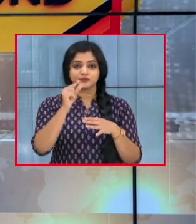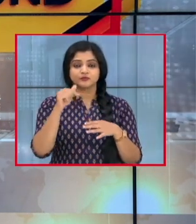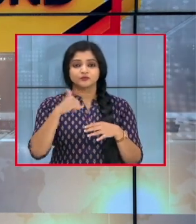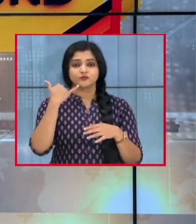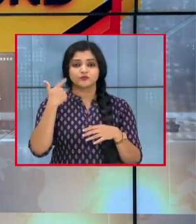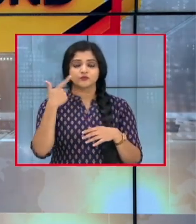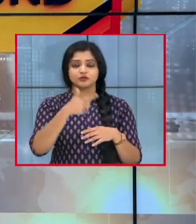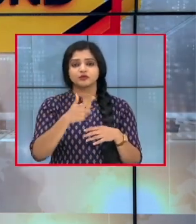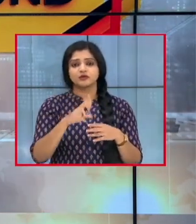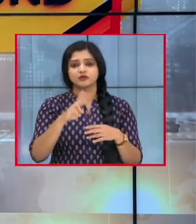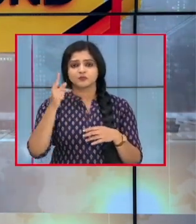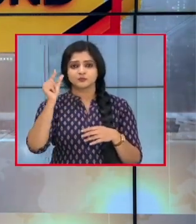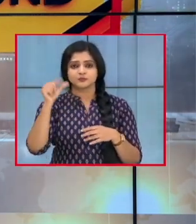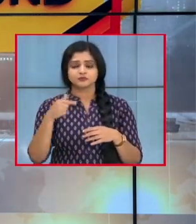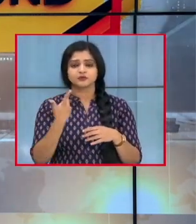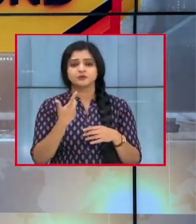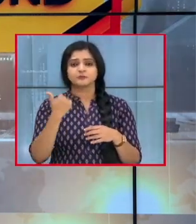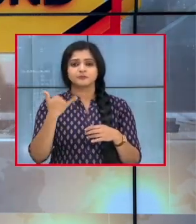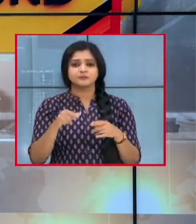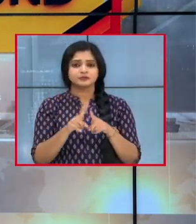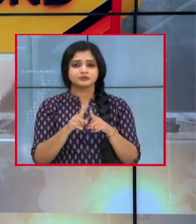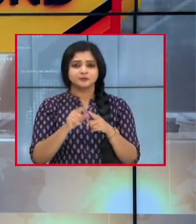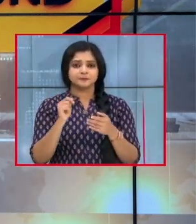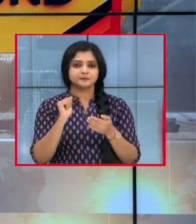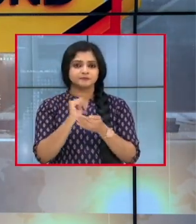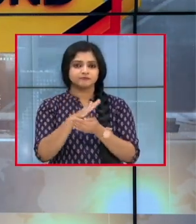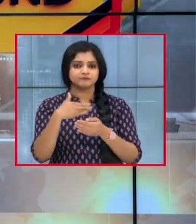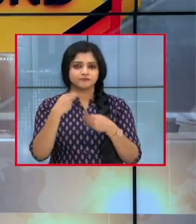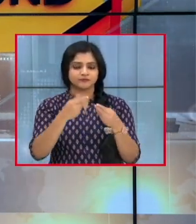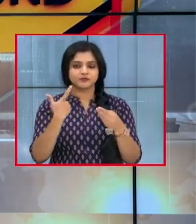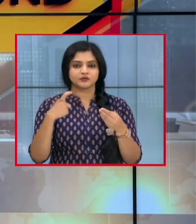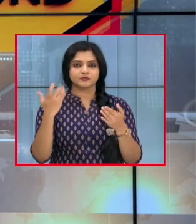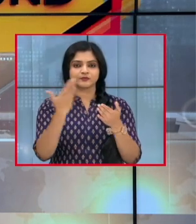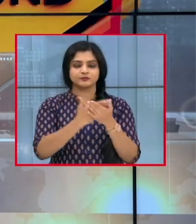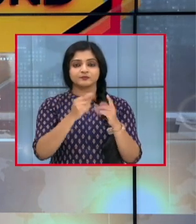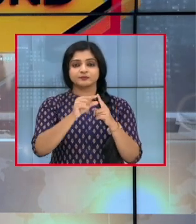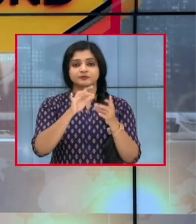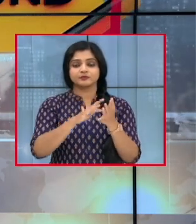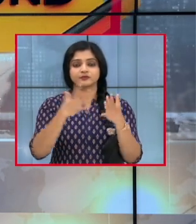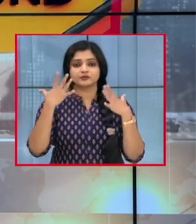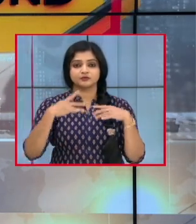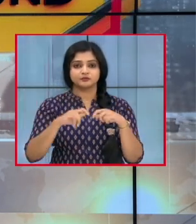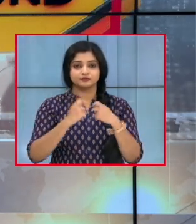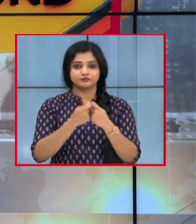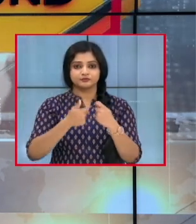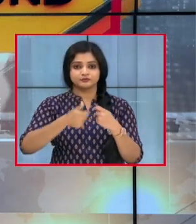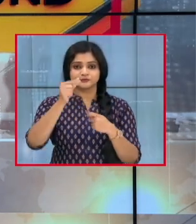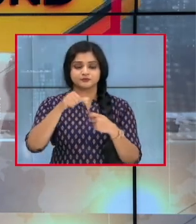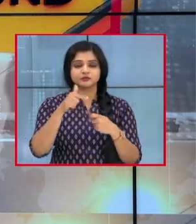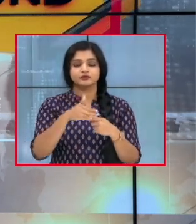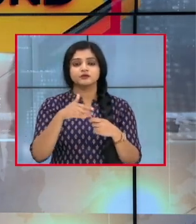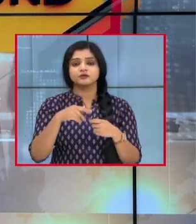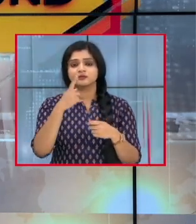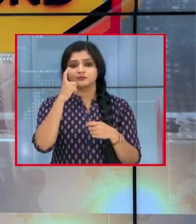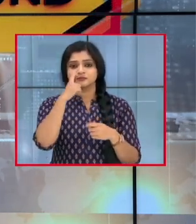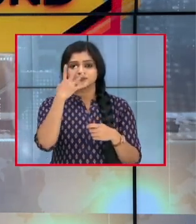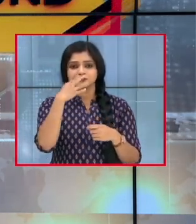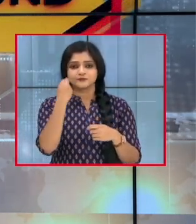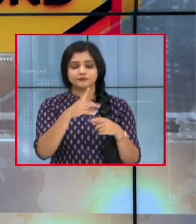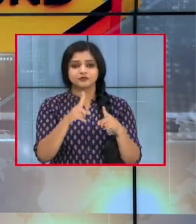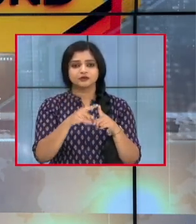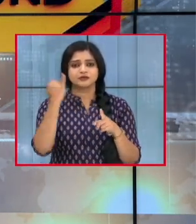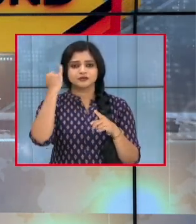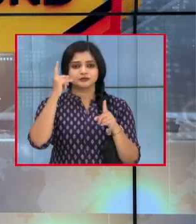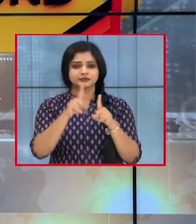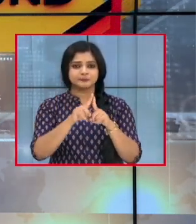പ്രവർത്തകയുടെ ഫോണിലേക്ക് അജ്ഞാത വ്യക്തി അശ്ലീല സന്ദേശം അയച്ചതായി പരാതി. പാറശാല താലൂക്ക് ആശുപത്രിയിലെ ആരോഗ്യ പ്രവർത്തകയുടെ ഫോണിലേക്കാണ് സ്ത്രീത്വത്തെ അപമാനിക്കുകയും